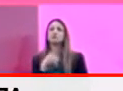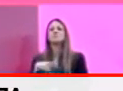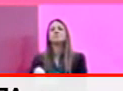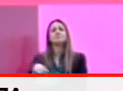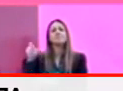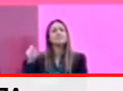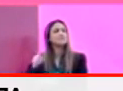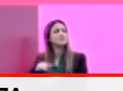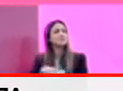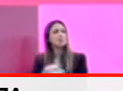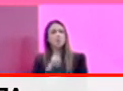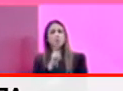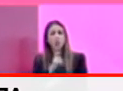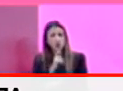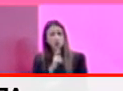Θα υποθούν πολλά